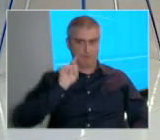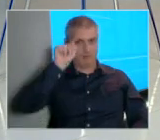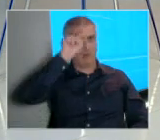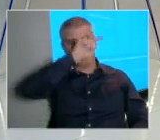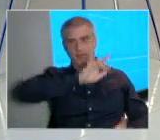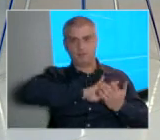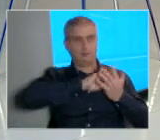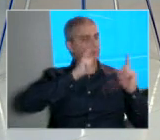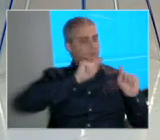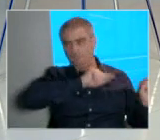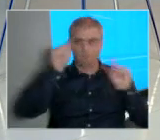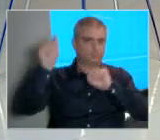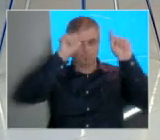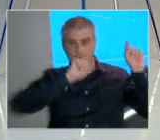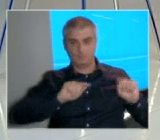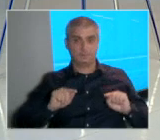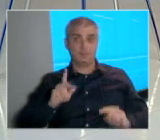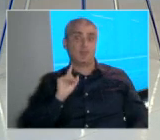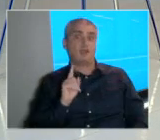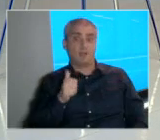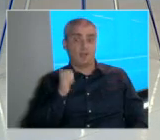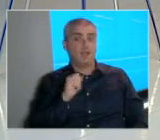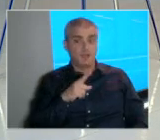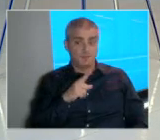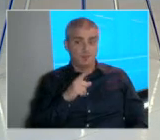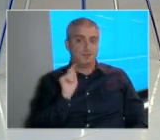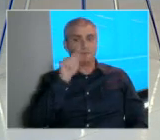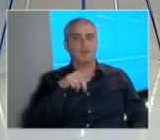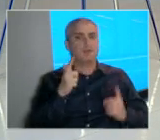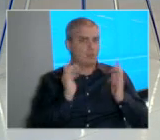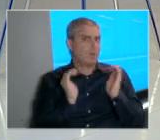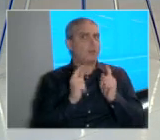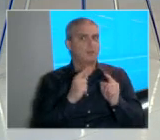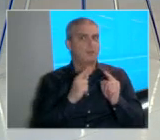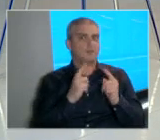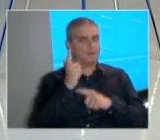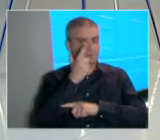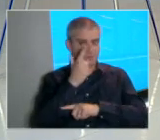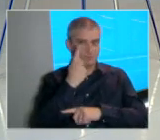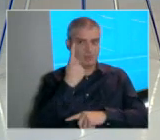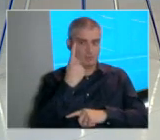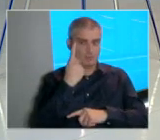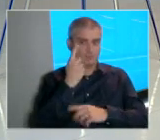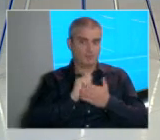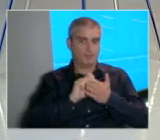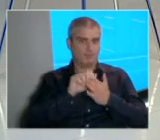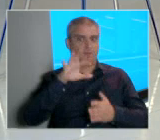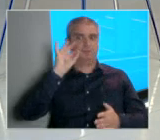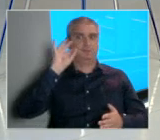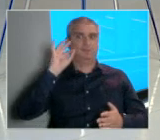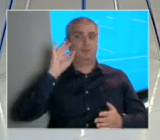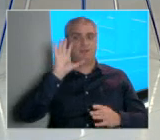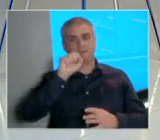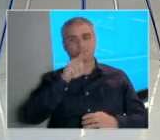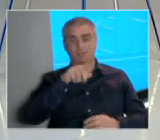ככה מאירוע לאירוע בכל רחבי הארץ. אבל אתמול הוא הגיע לאירוע כזה, והמצלמה של אחד הכתבים תפסה רגע